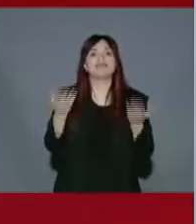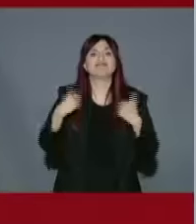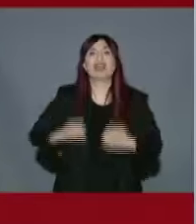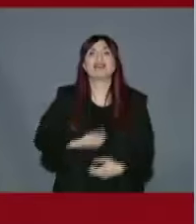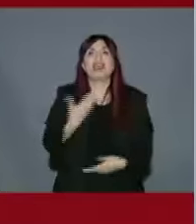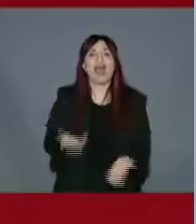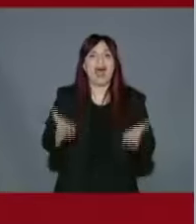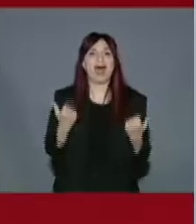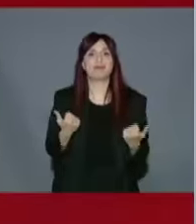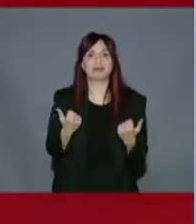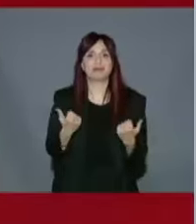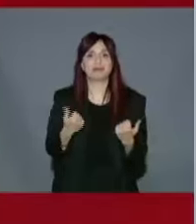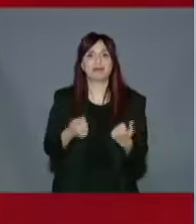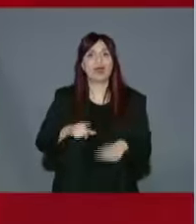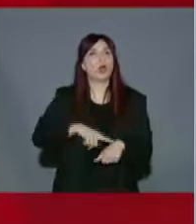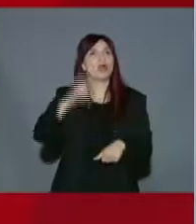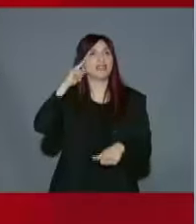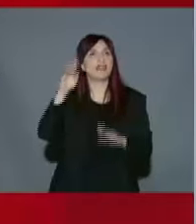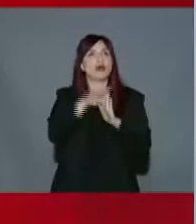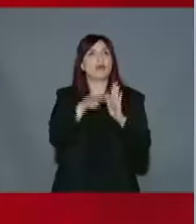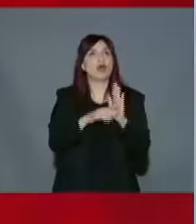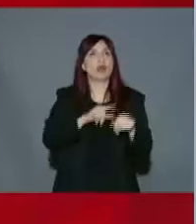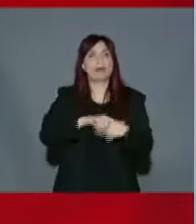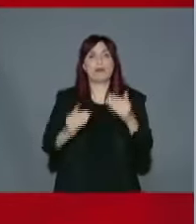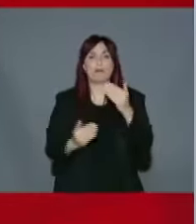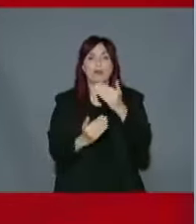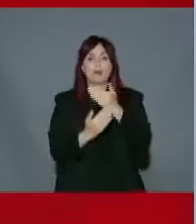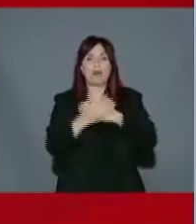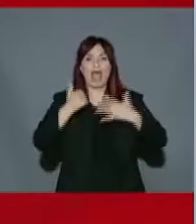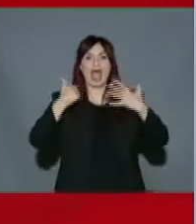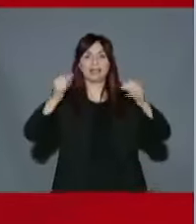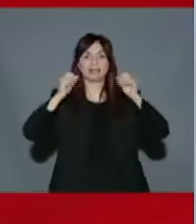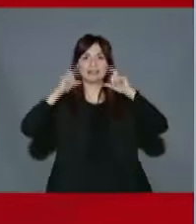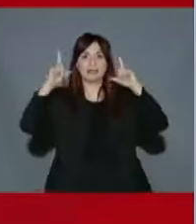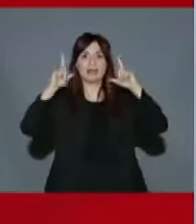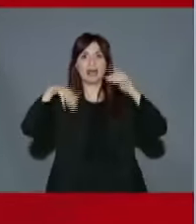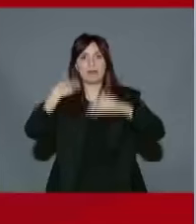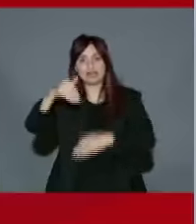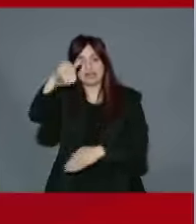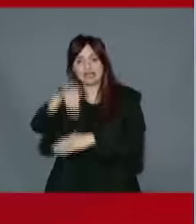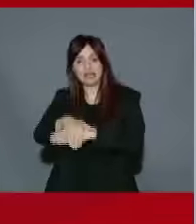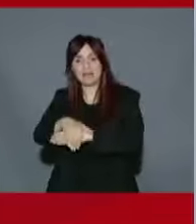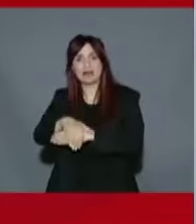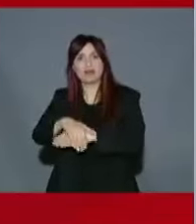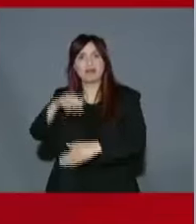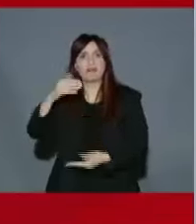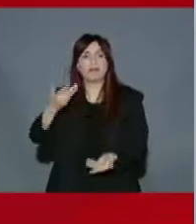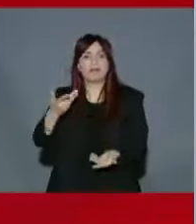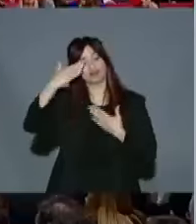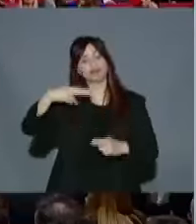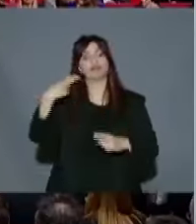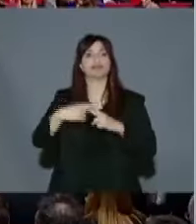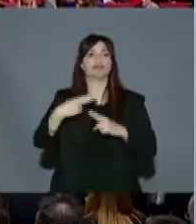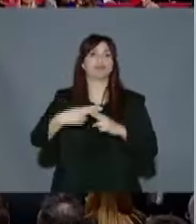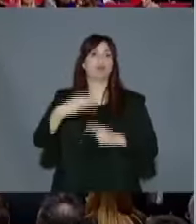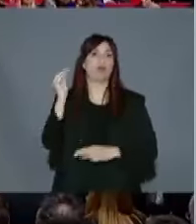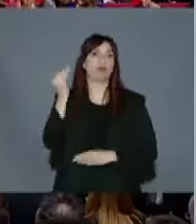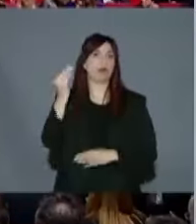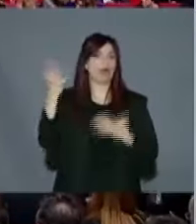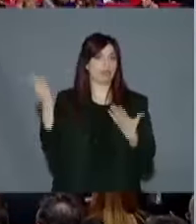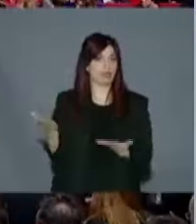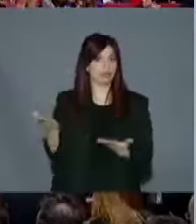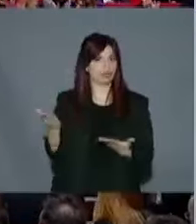ευθυξία να παραιτηθεί για την άστοχη ανάρτησή της και επίσης θεωρώ ότι σωστά δεν